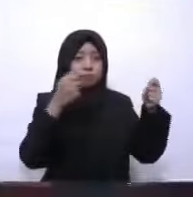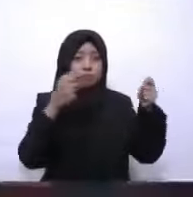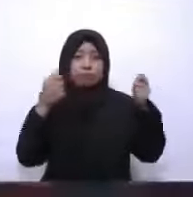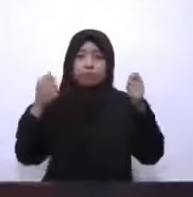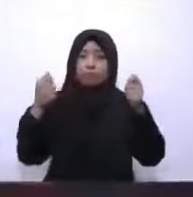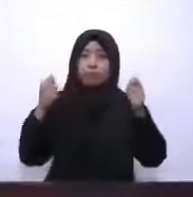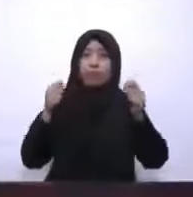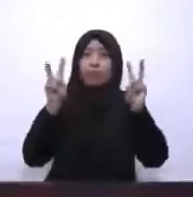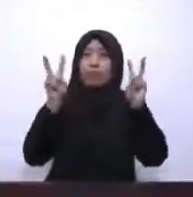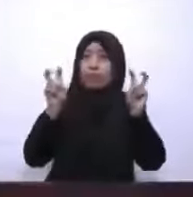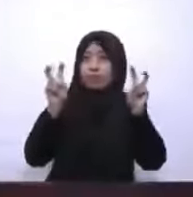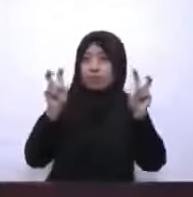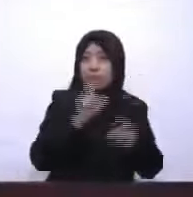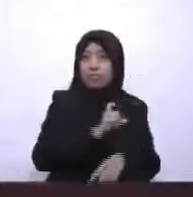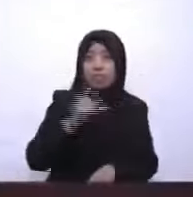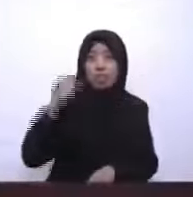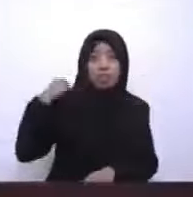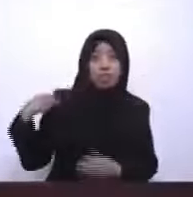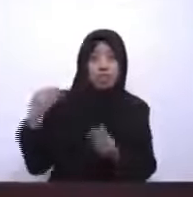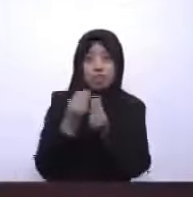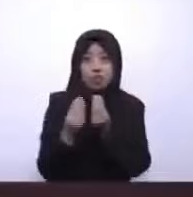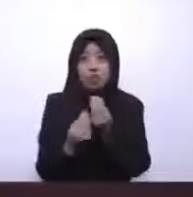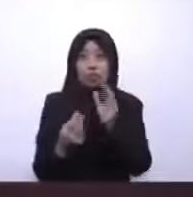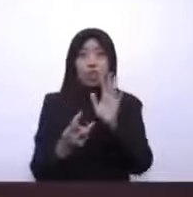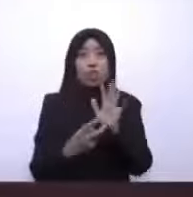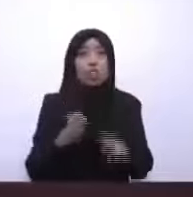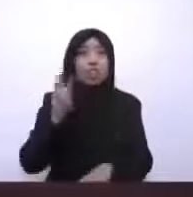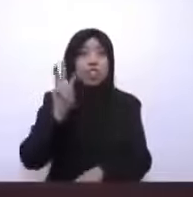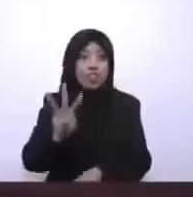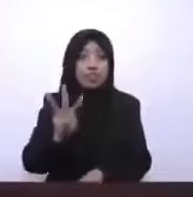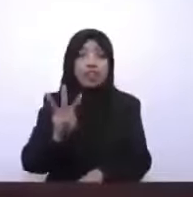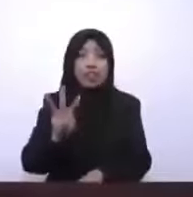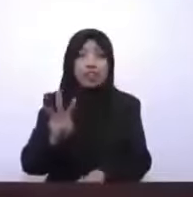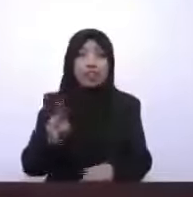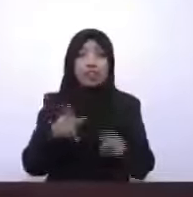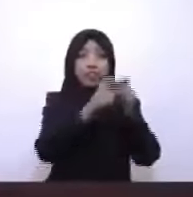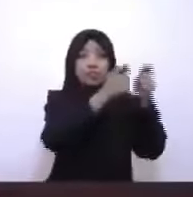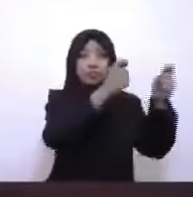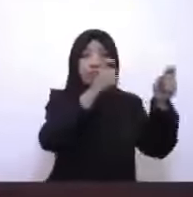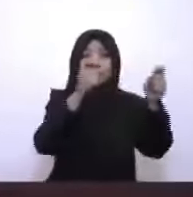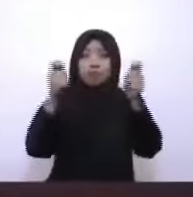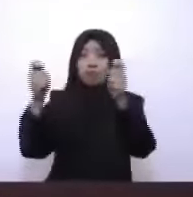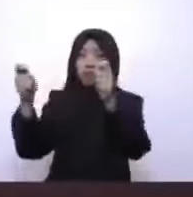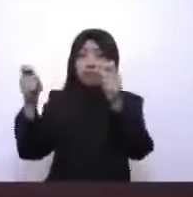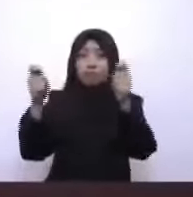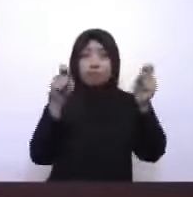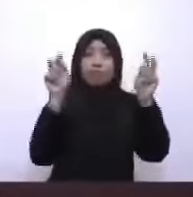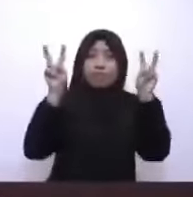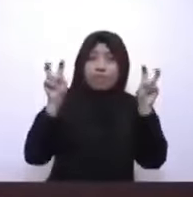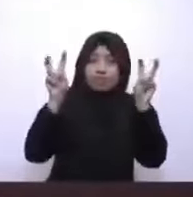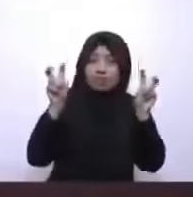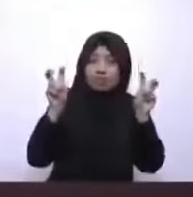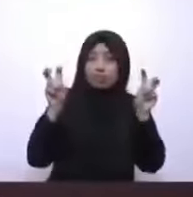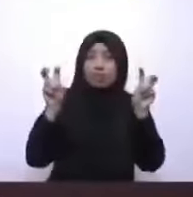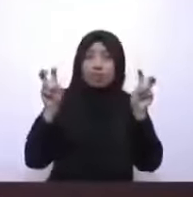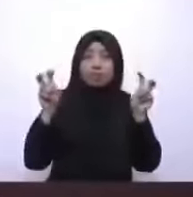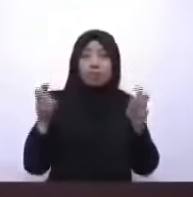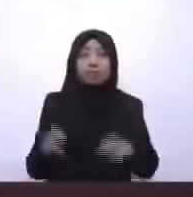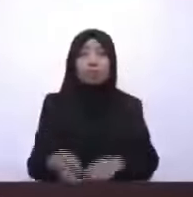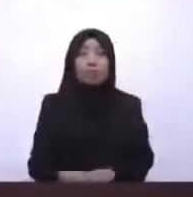subtema yang sudah dipilih oleh Cawagub nomor urut 3. Ini dia, subtema yang dipilih oleh Cawagub nomor urut 3.